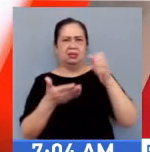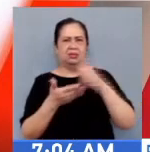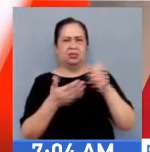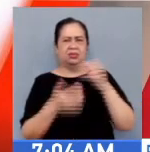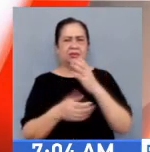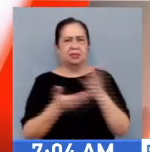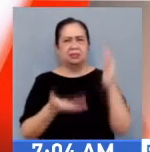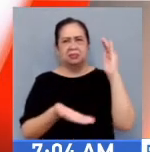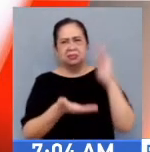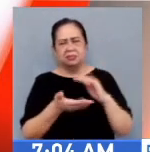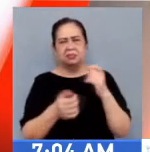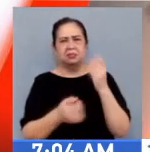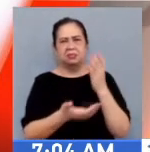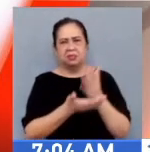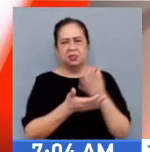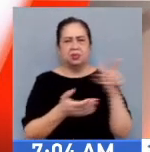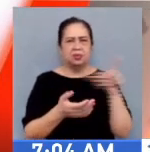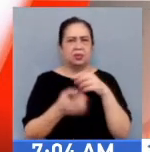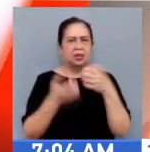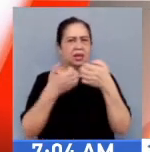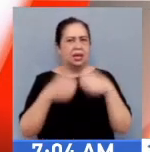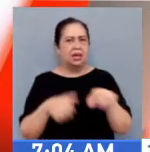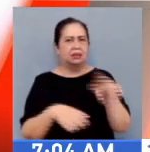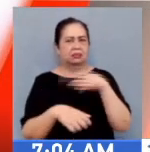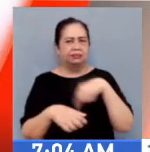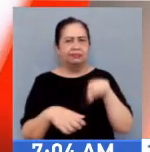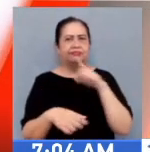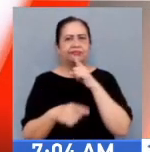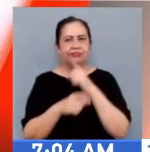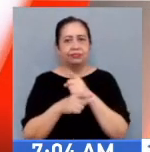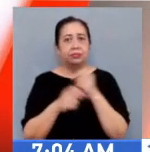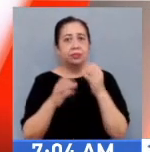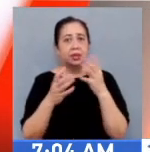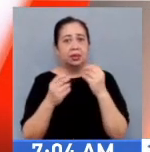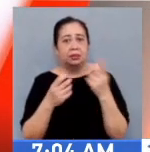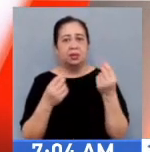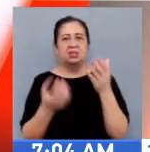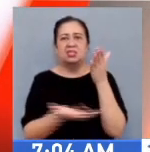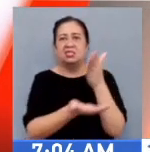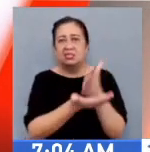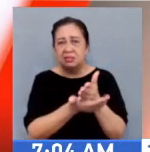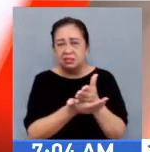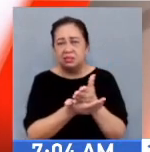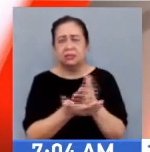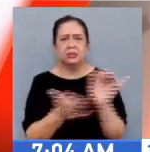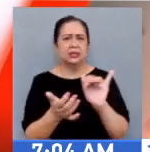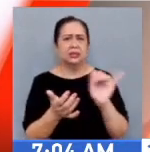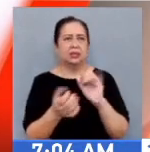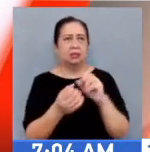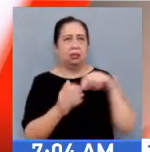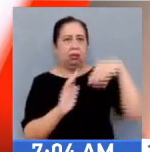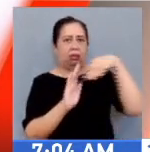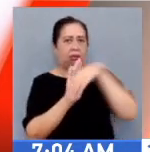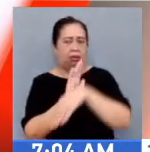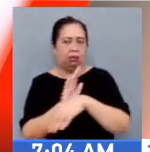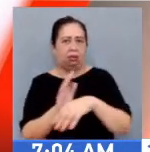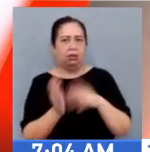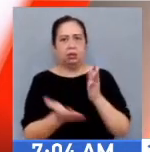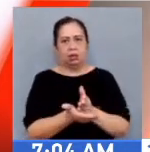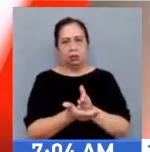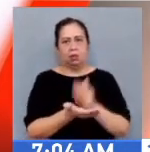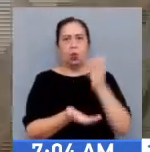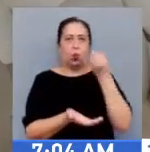panahon na ang egg industry lugi. Marami nang tumigil. Ganun naman yan, pag nalulugi, itigil o magbabawas